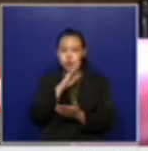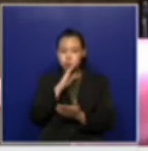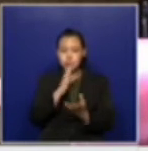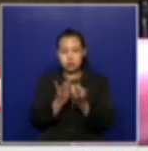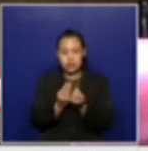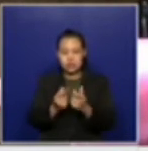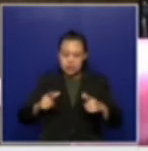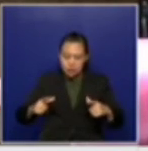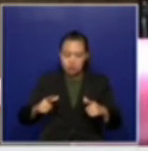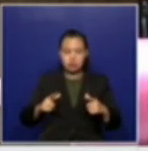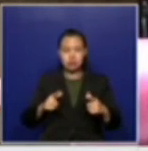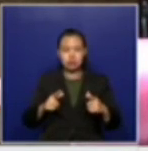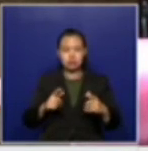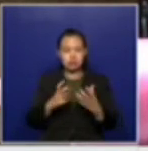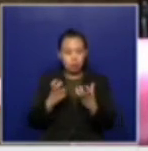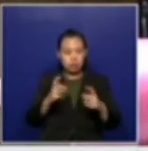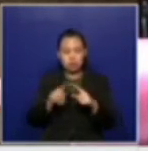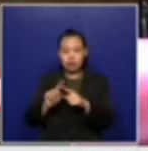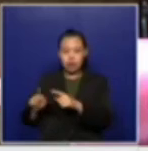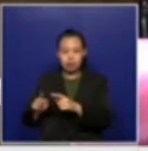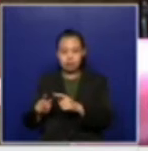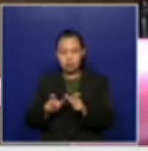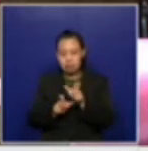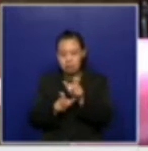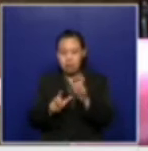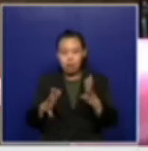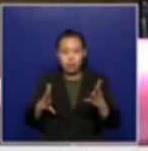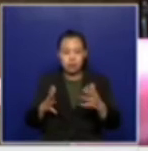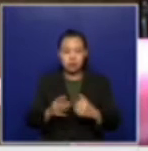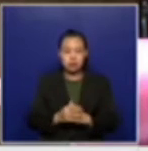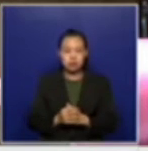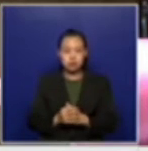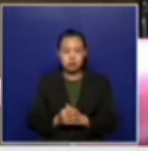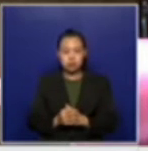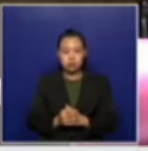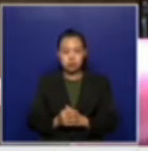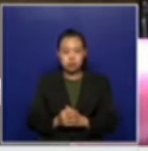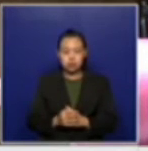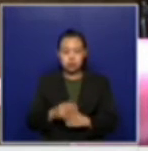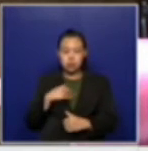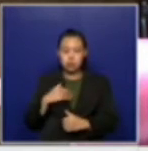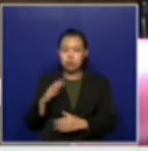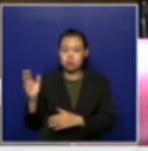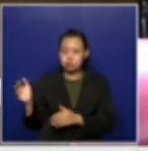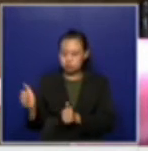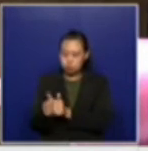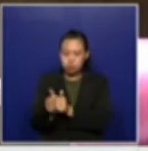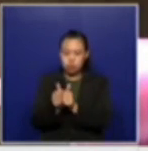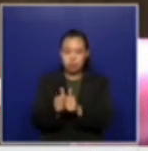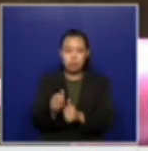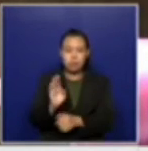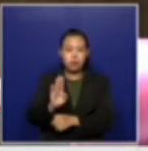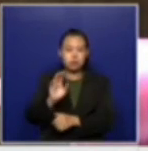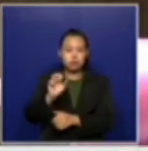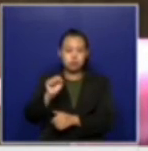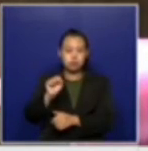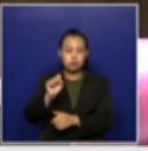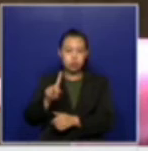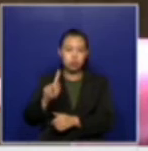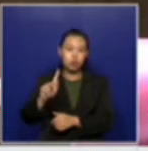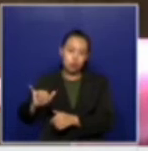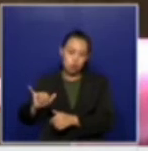รผู้ประกอบการต้องไปอาศัยบสย.ค้ำประกันซึ่งเป็นต้นทุนและเป็นสิ่ง